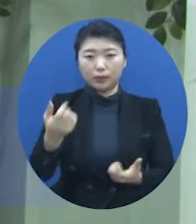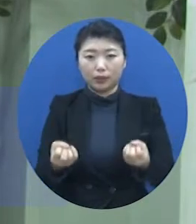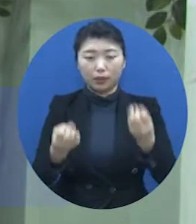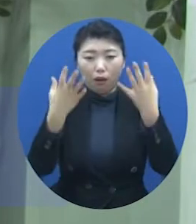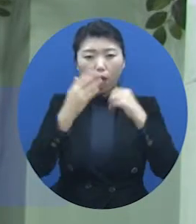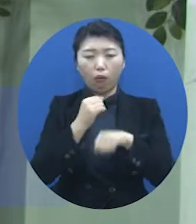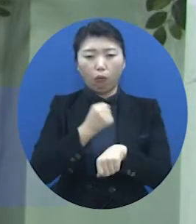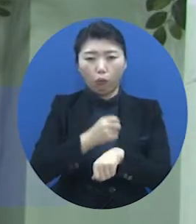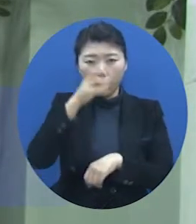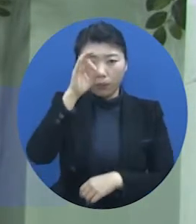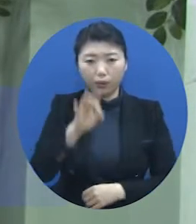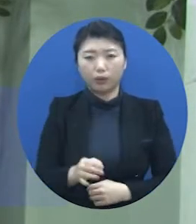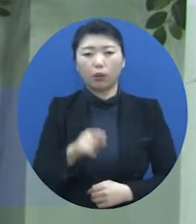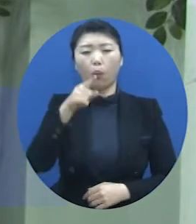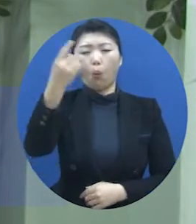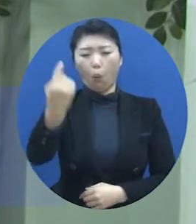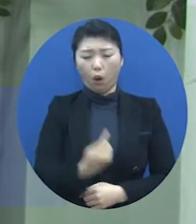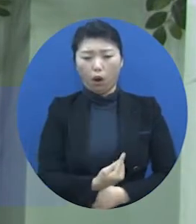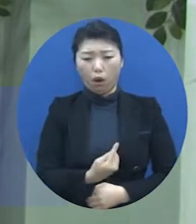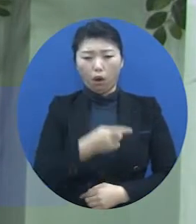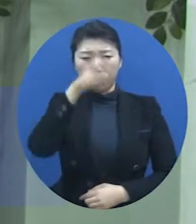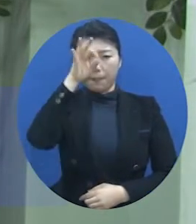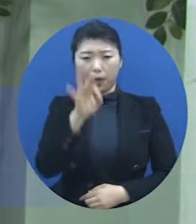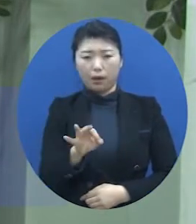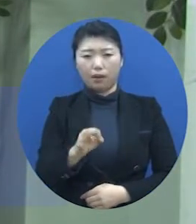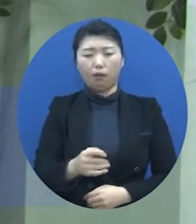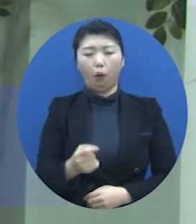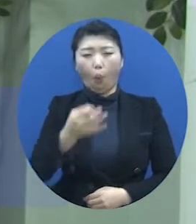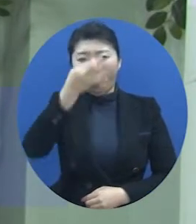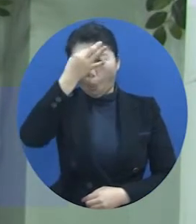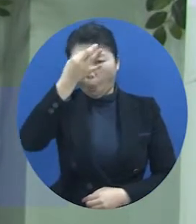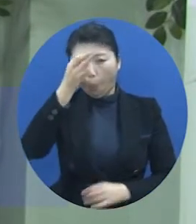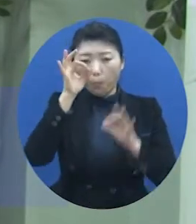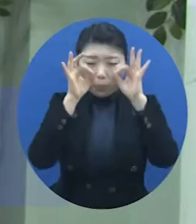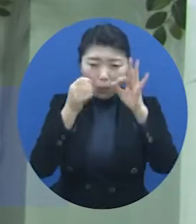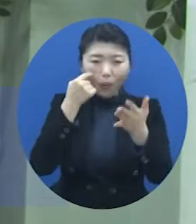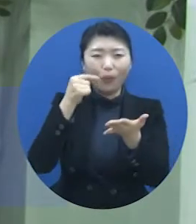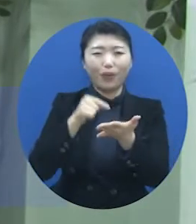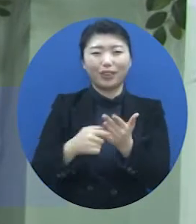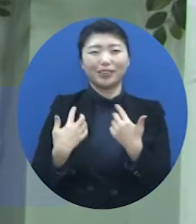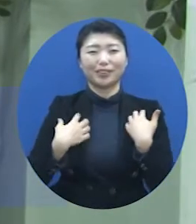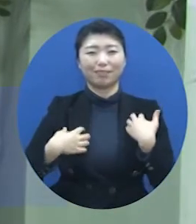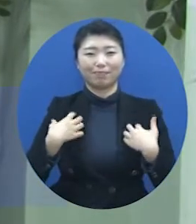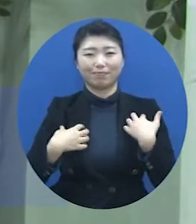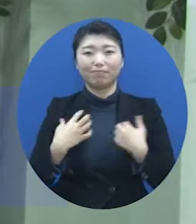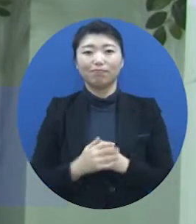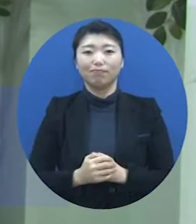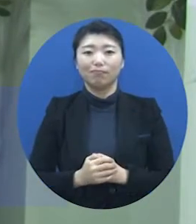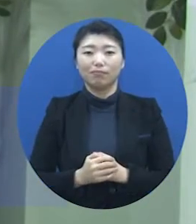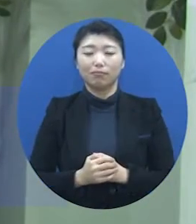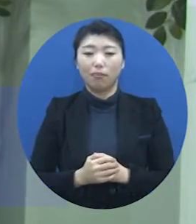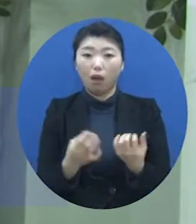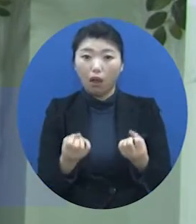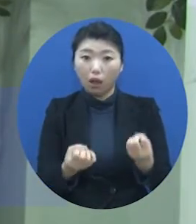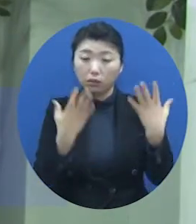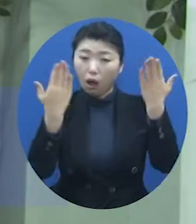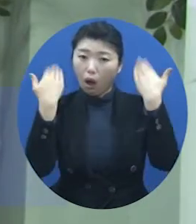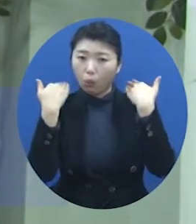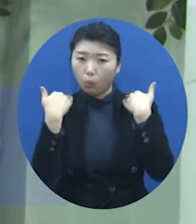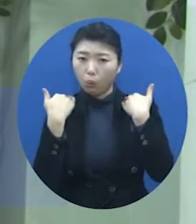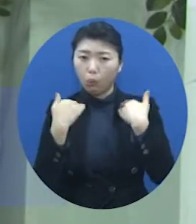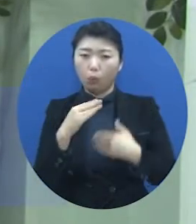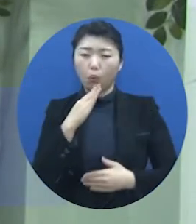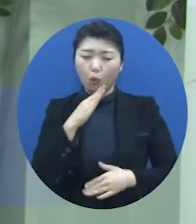별로 기대를 안 했었어요. 근데 와서 막상 아이들이 하는 거 보니까 끼를 부려서 너무 재밌었고요. 이런 행사를